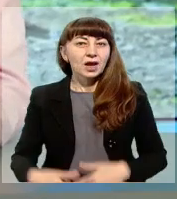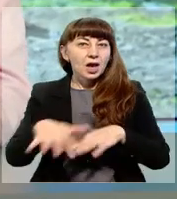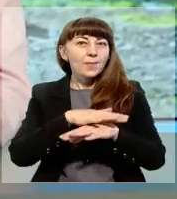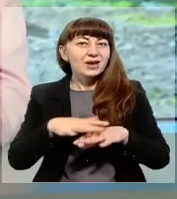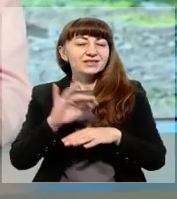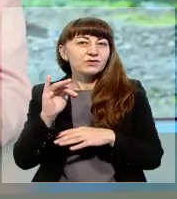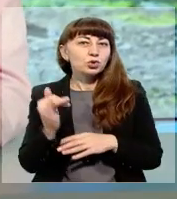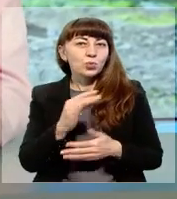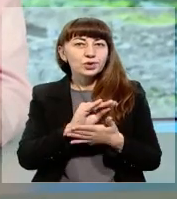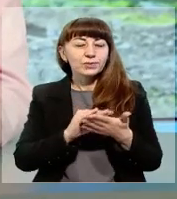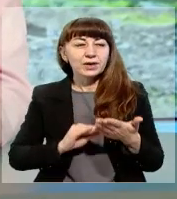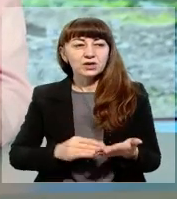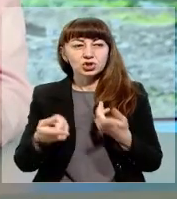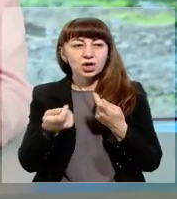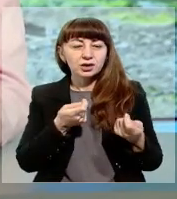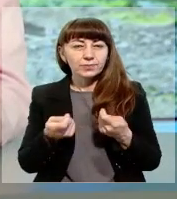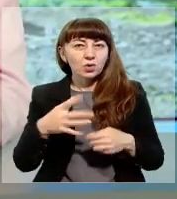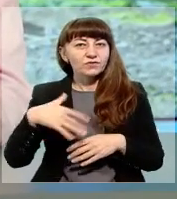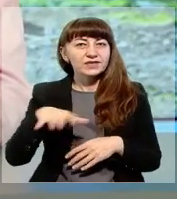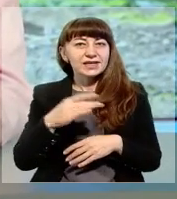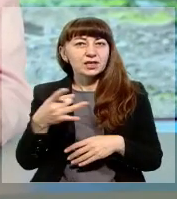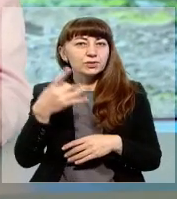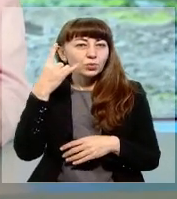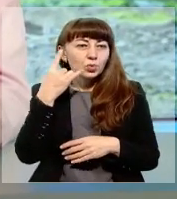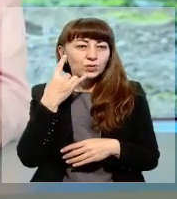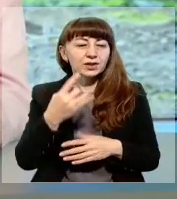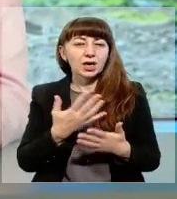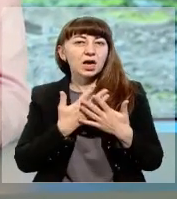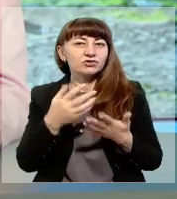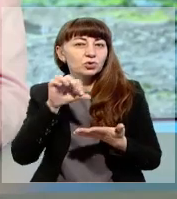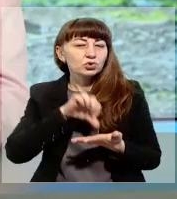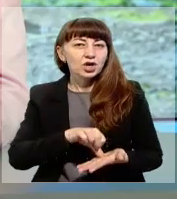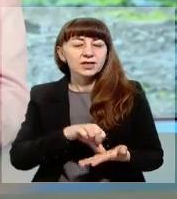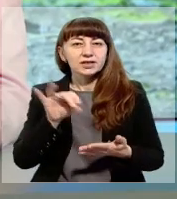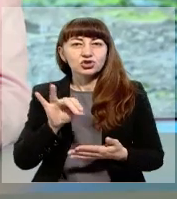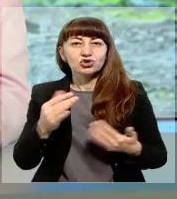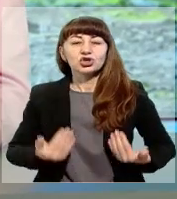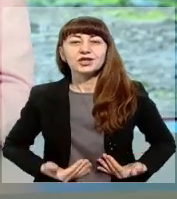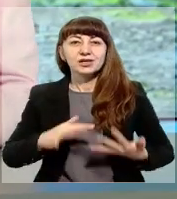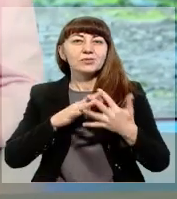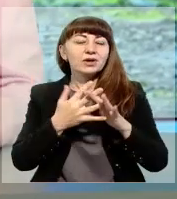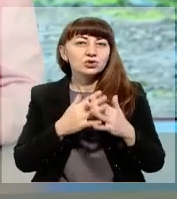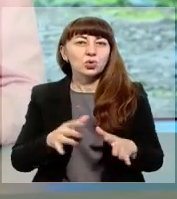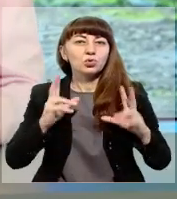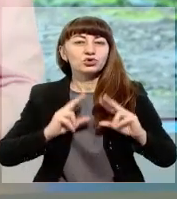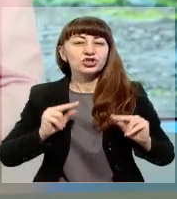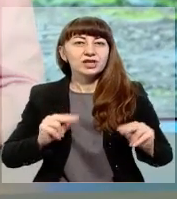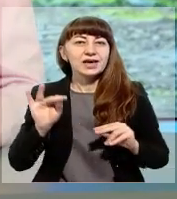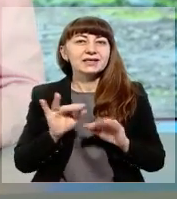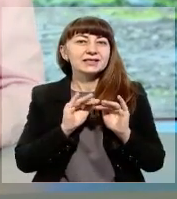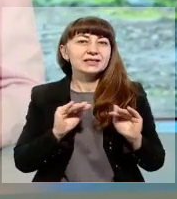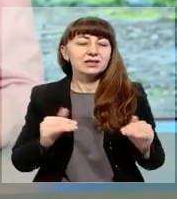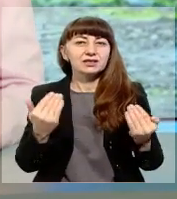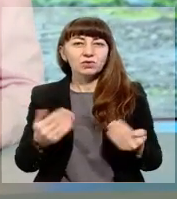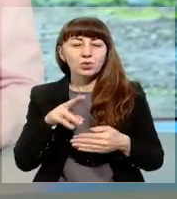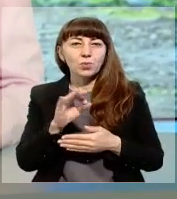Массовые субботники продолжают организовывать по всей республике. Активное участие принимают и жители сел, учителя и школьники. Сегодня в